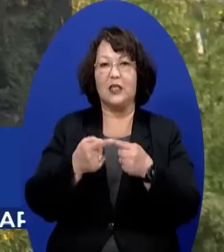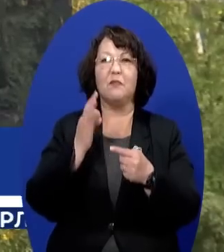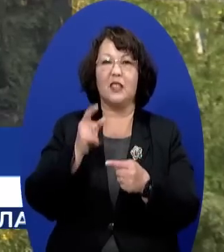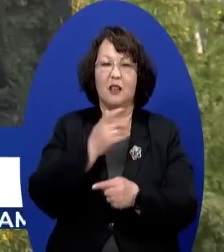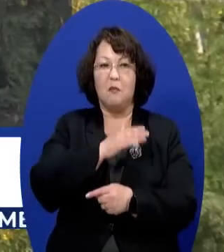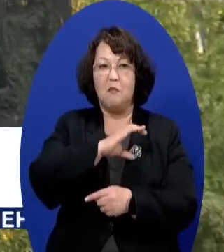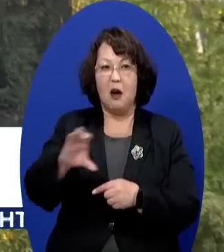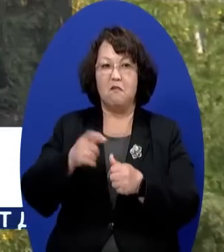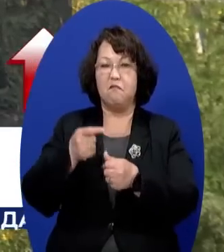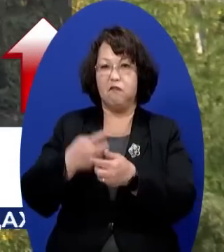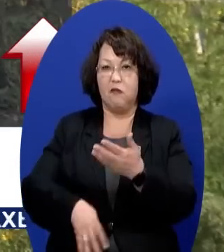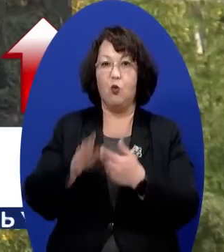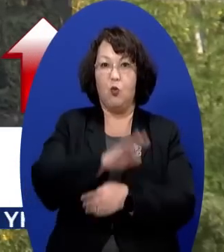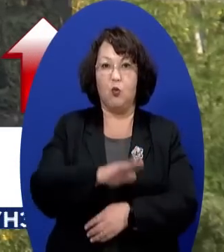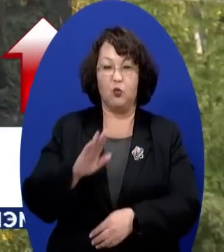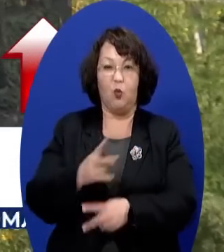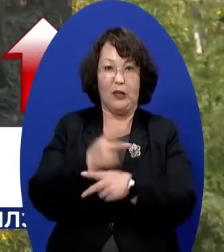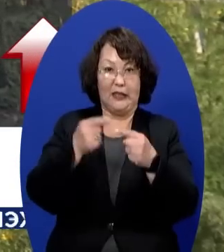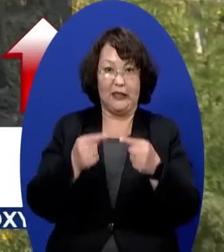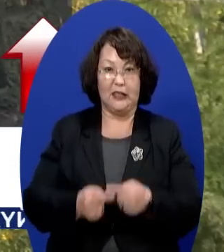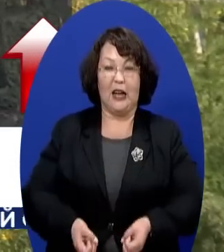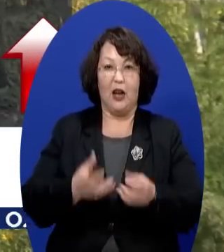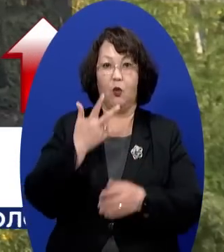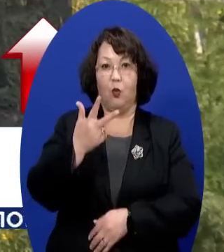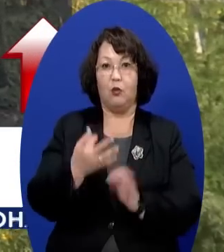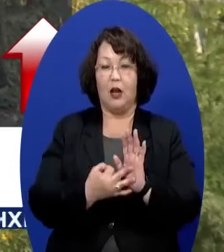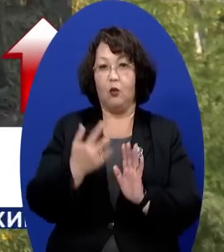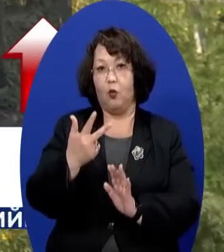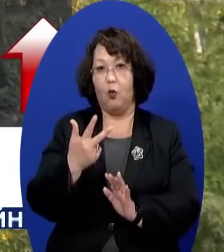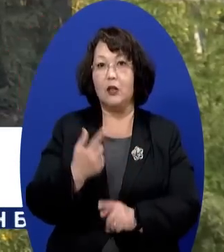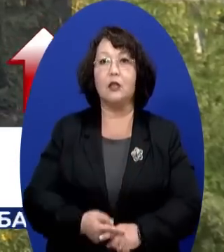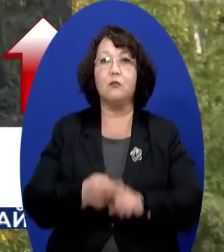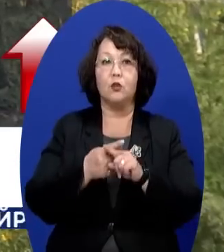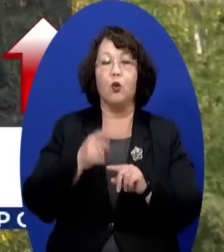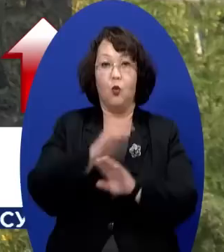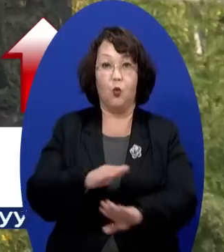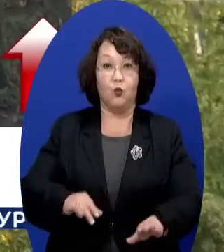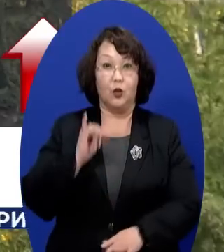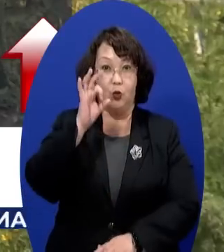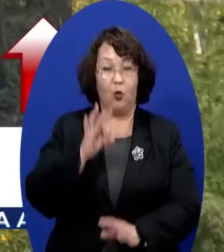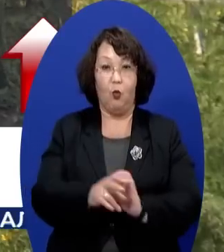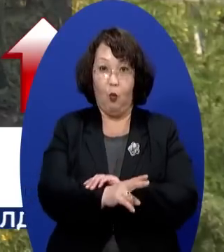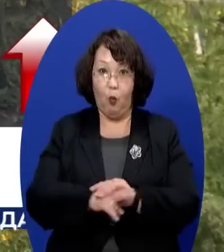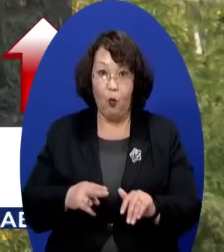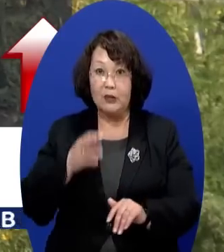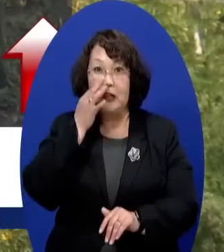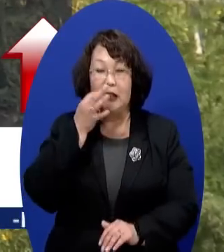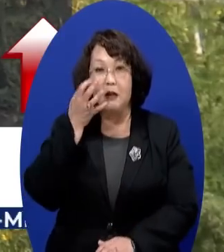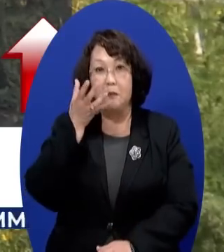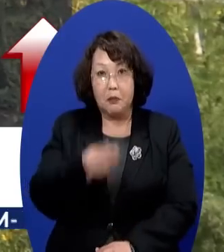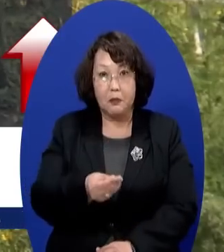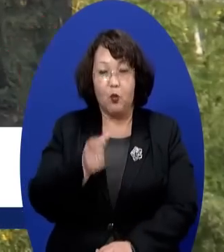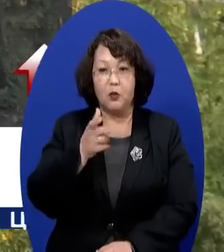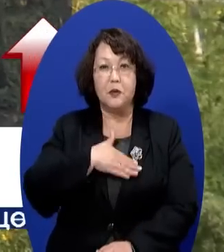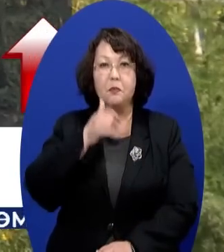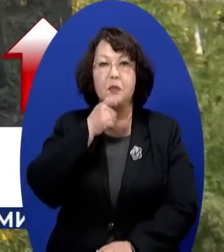хүүхдийн үлдэж байгаа гемт хэрэг 383-аар нэмэгдсэн байна. Хүүхдүүд ихэвчлэн хулгайлах, заллах, хүний эрүүл